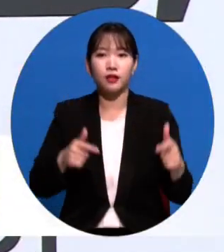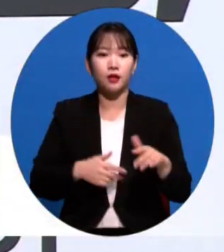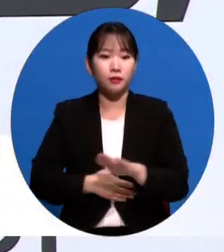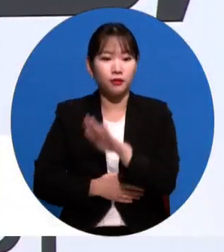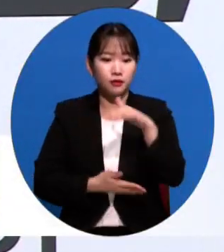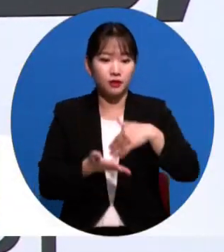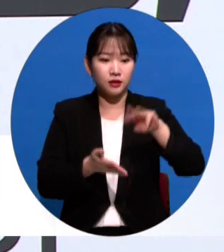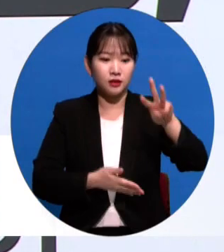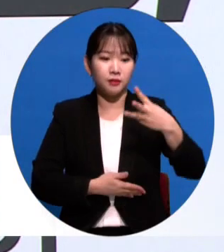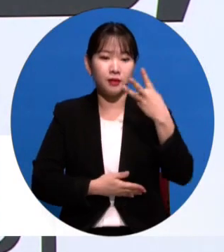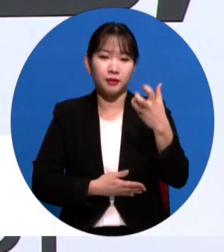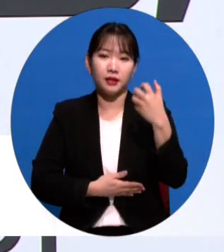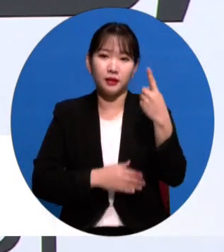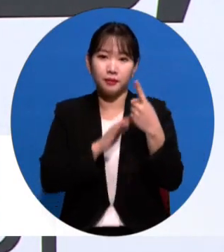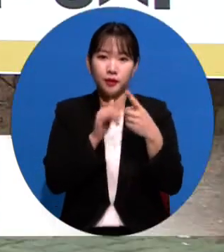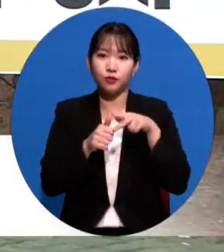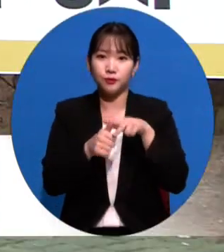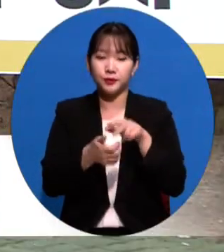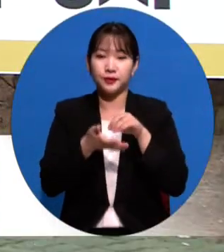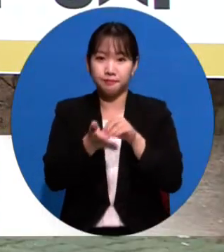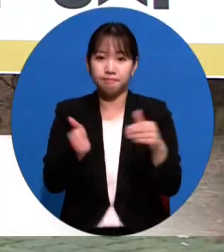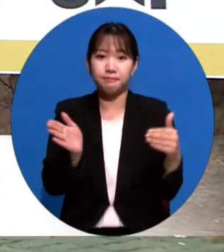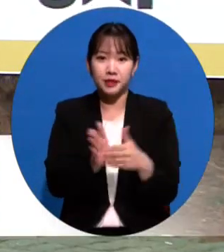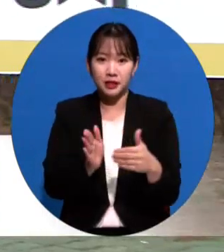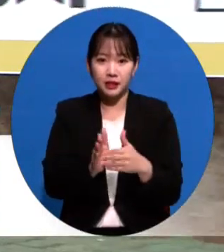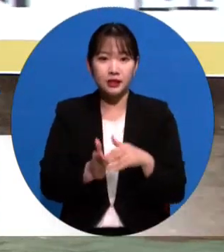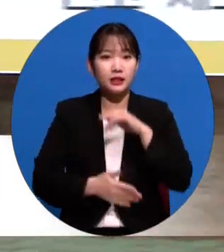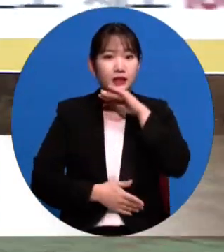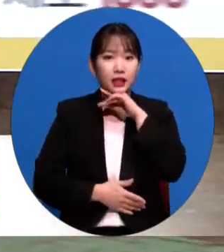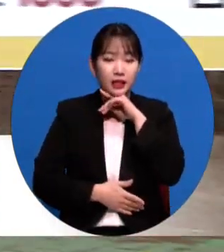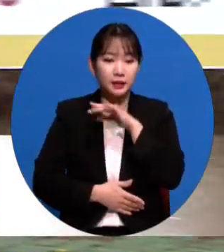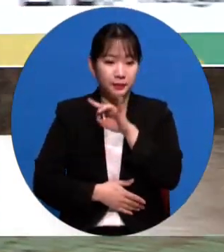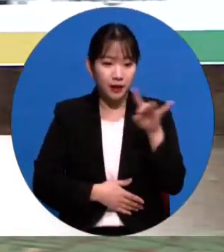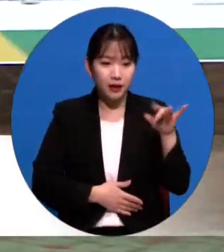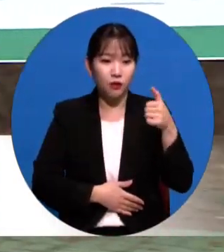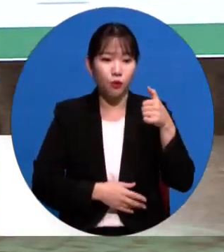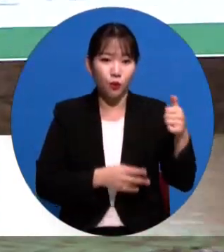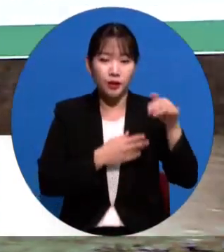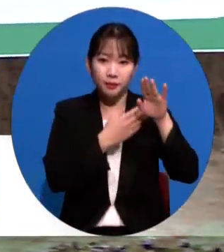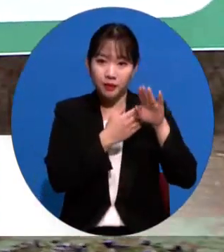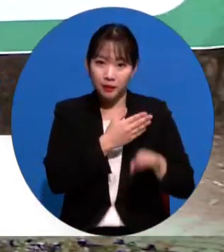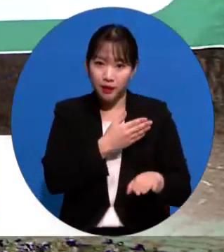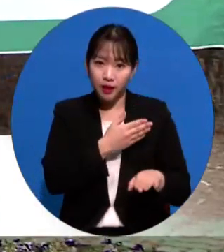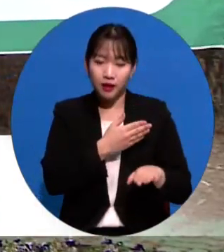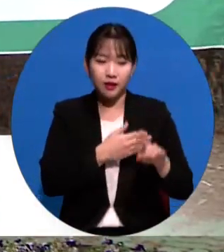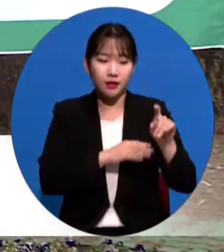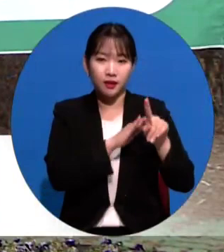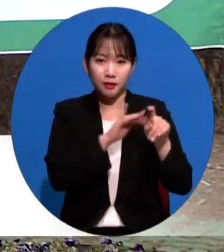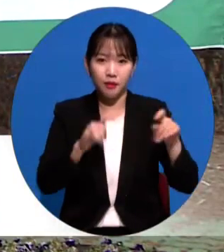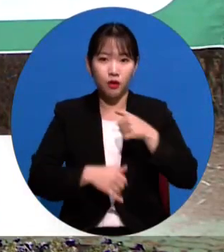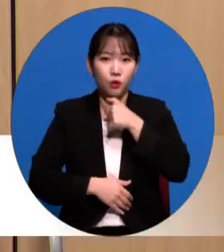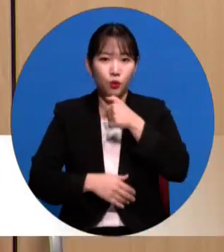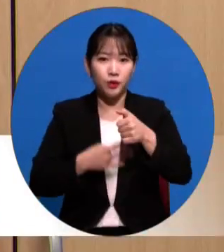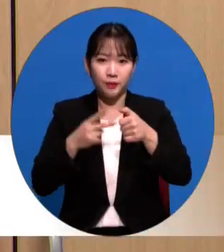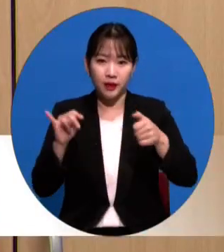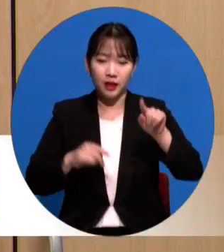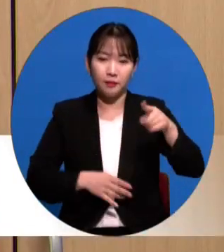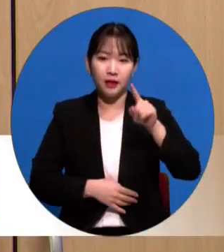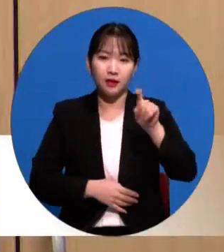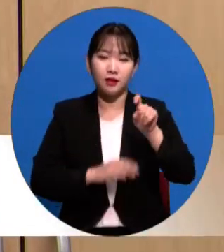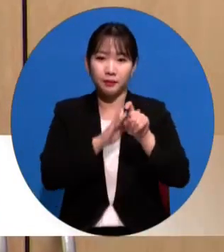모두 300여든 한 명의 후보 등록을 했는데 연령별로는 50세 미만이 11명 50대